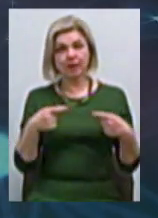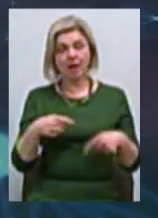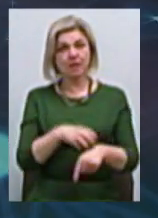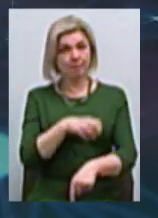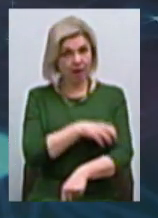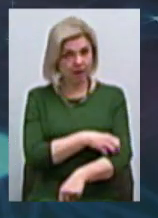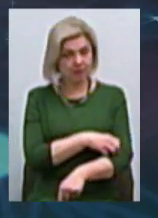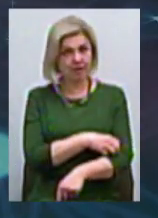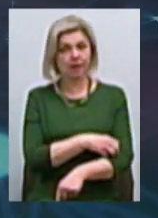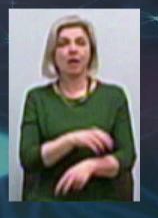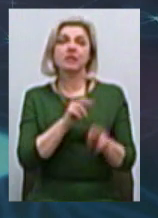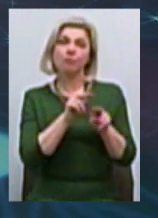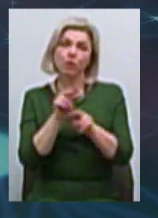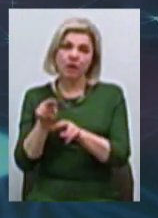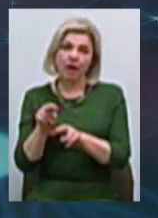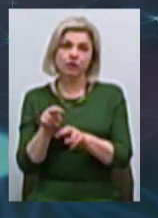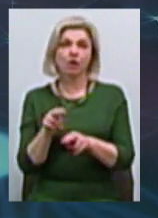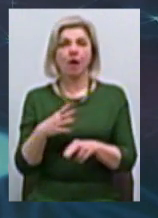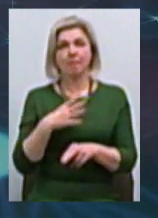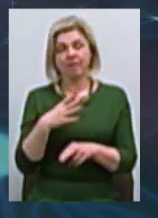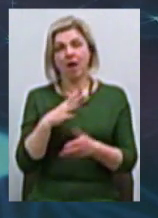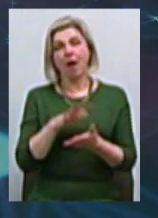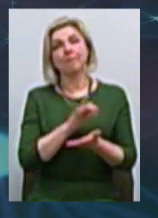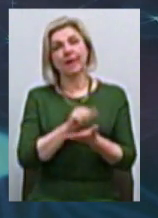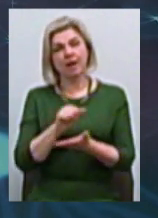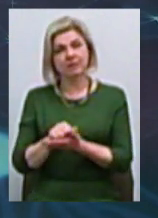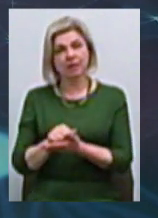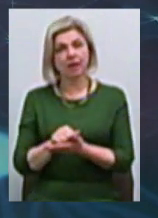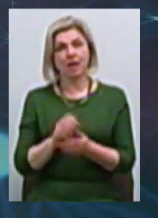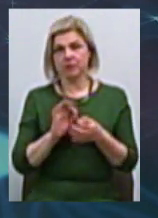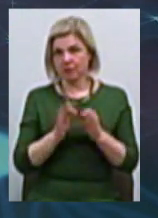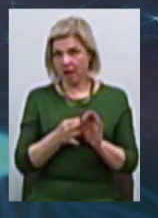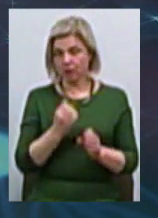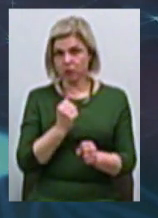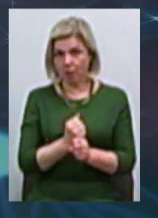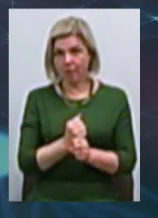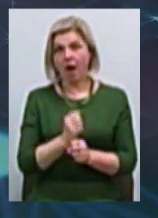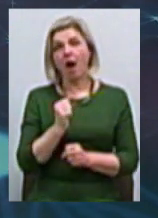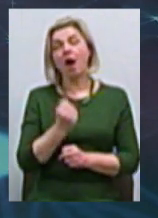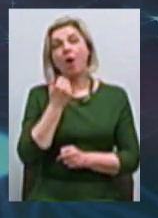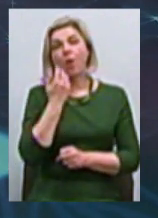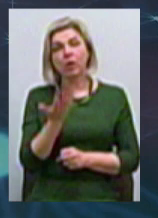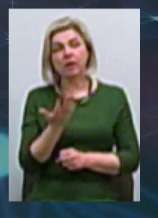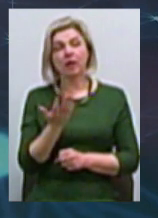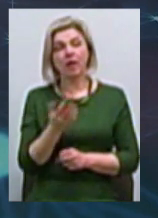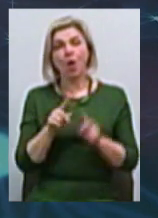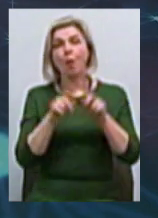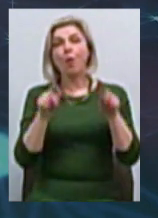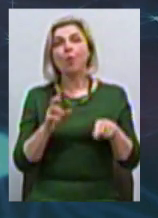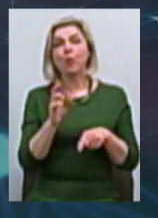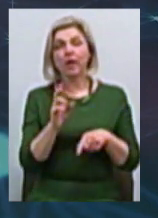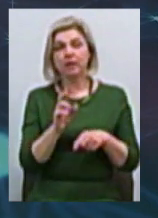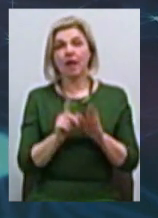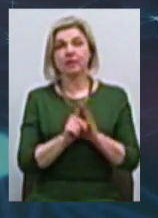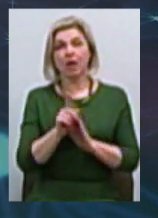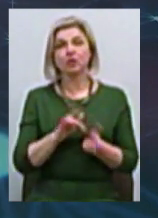разі, спостерігачі, буває і преса, це складно зробити. А коли бюлетені починають свою